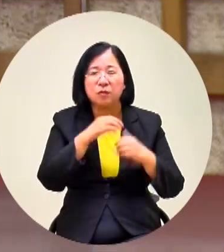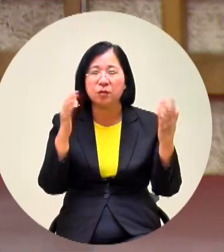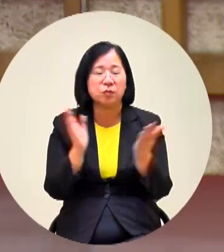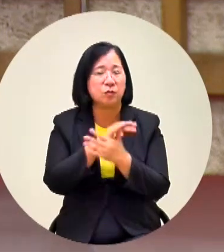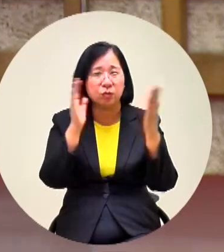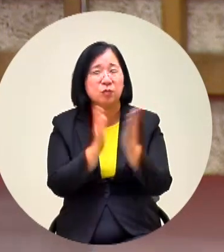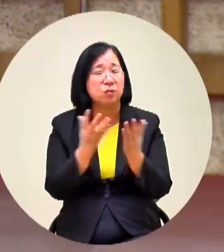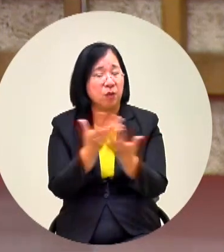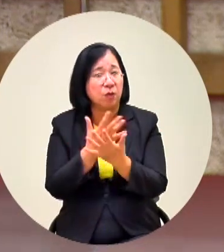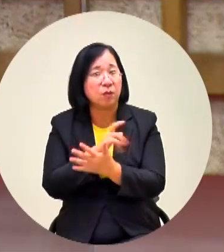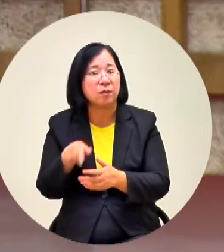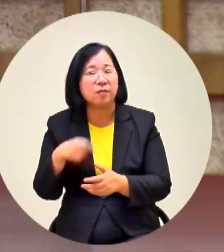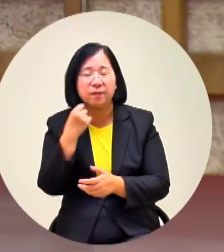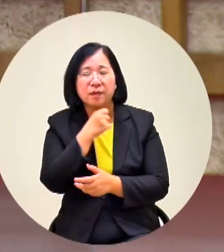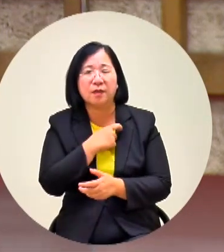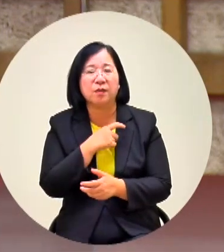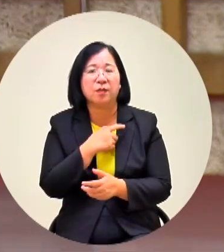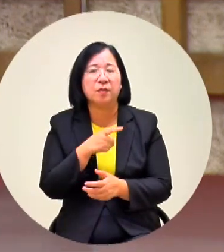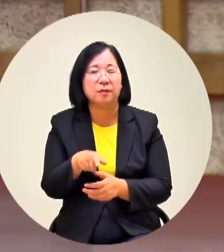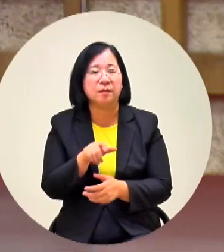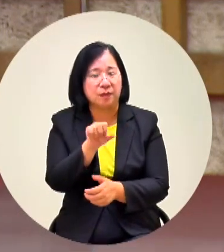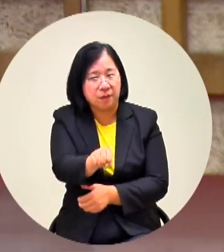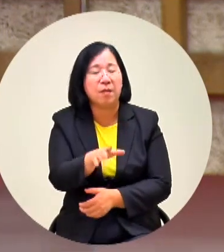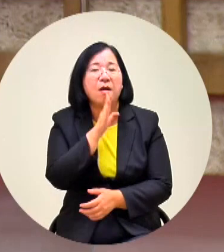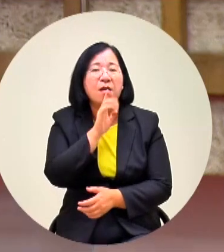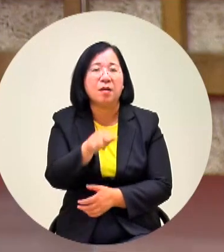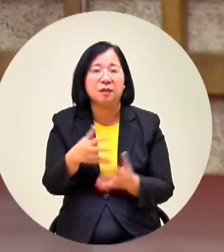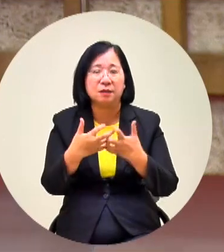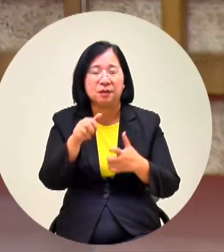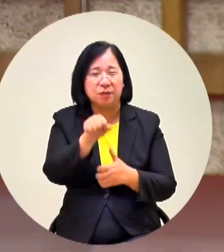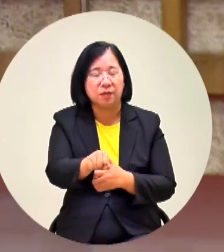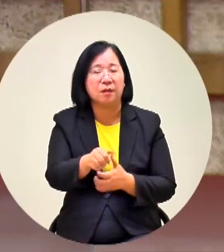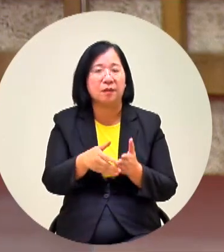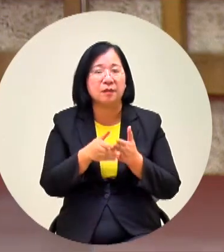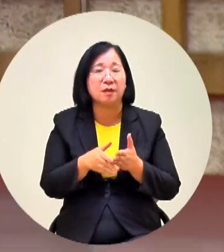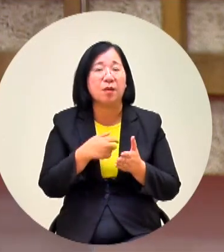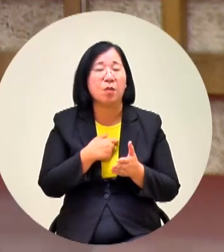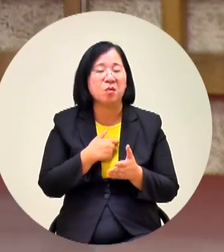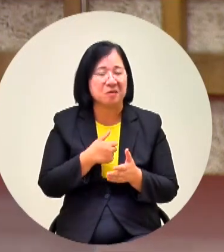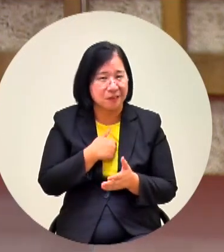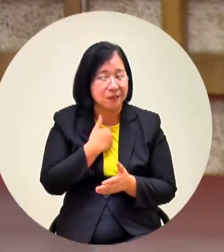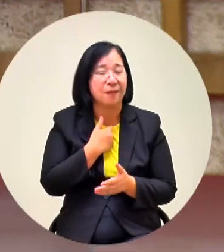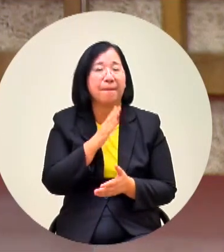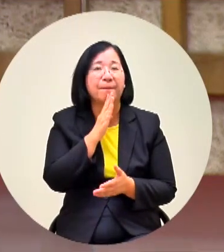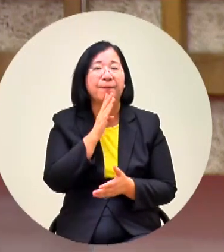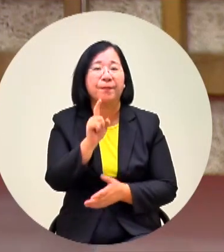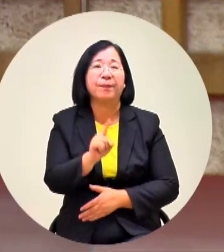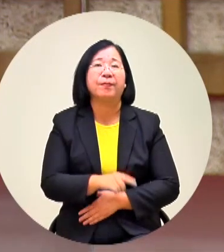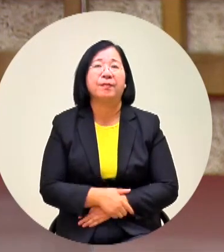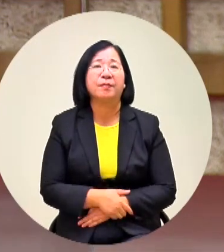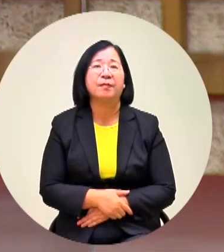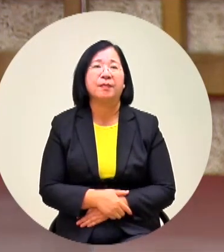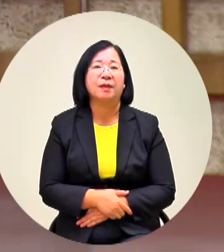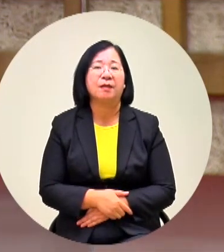且重要的是，这是高雄独有的契机。所以我具体跟这个市长建议，我们要